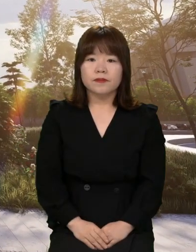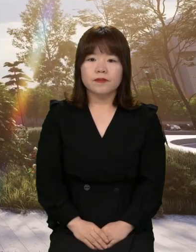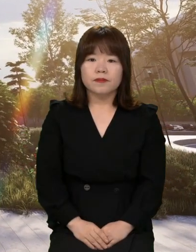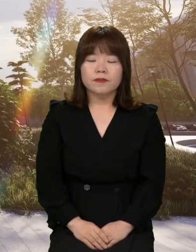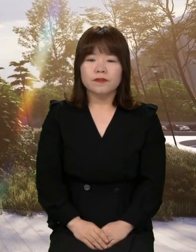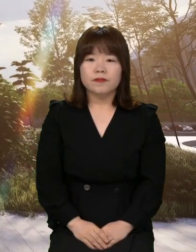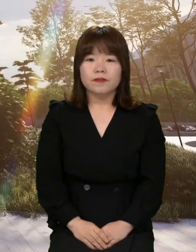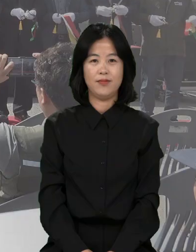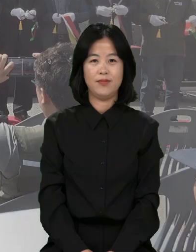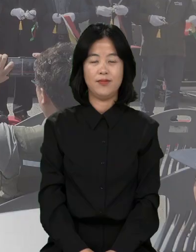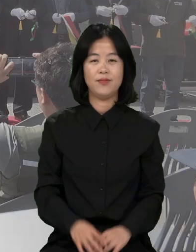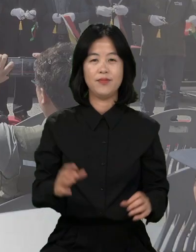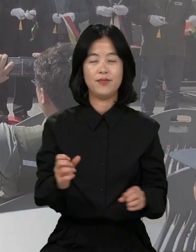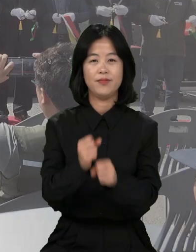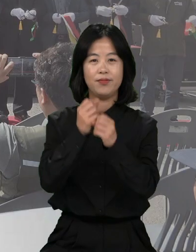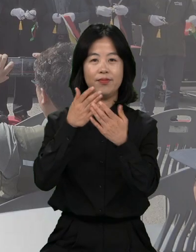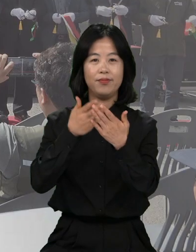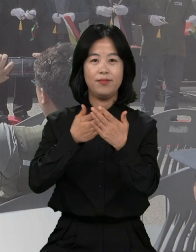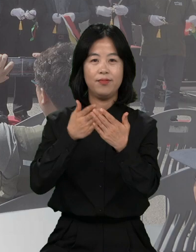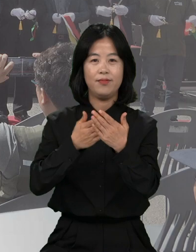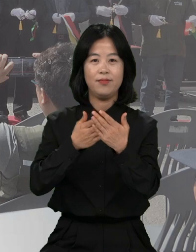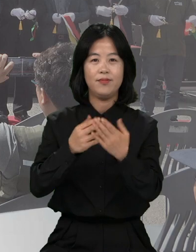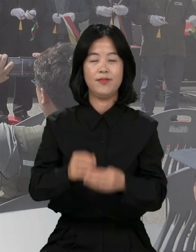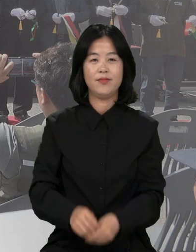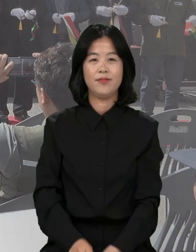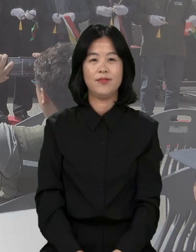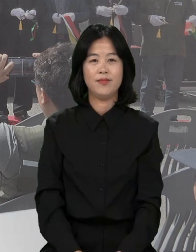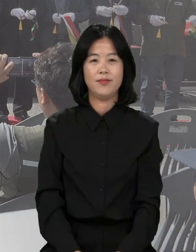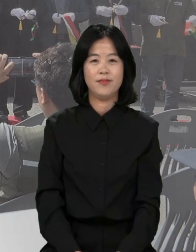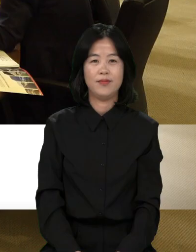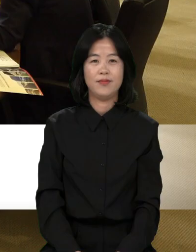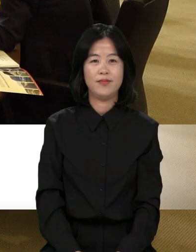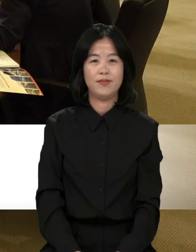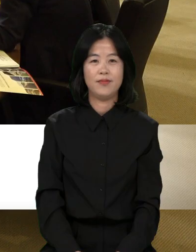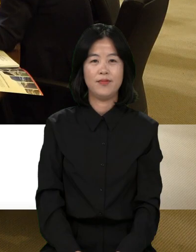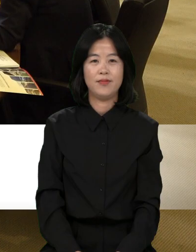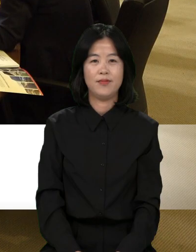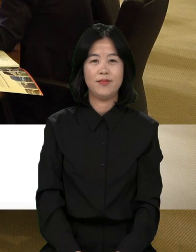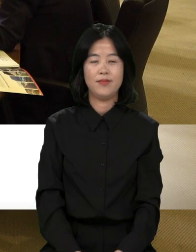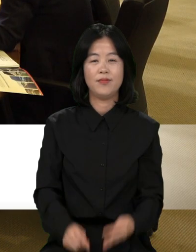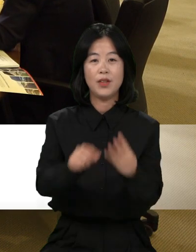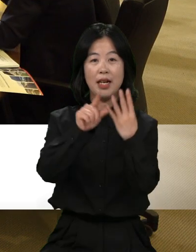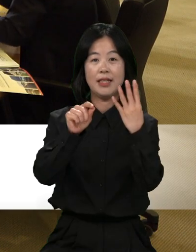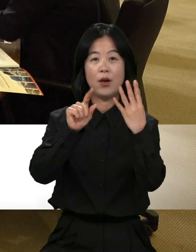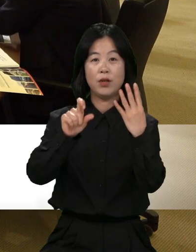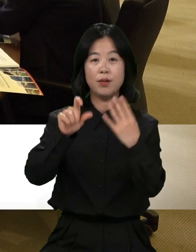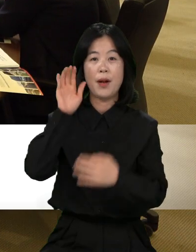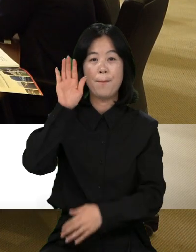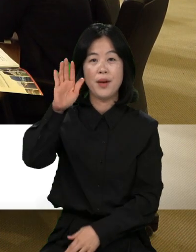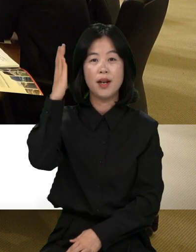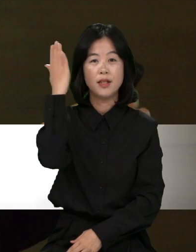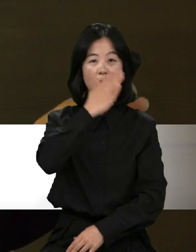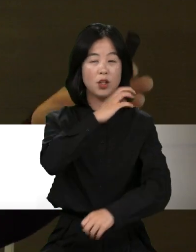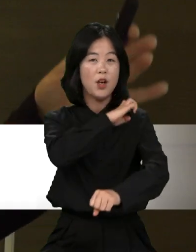예정입니다. 간추린 소식입니다. 포항시는